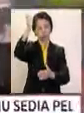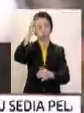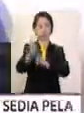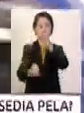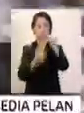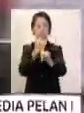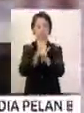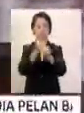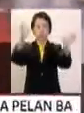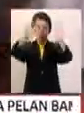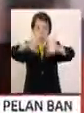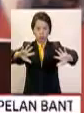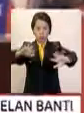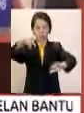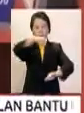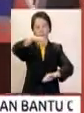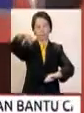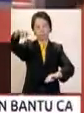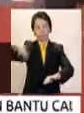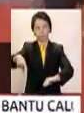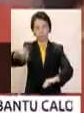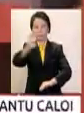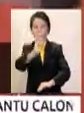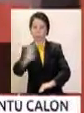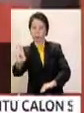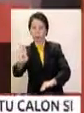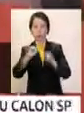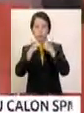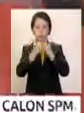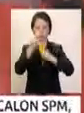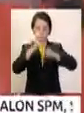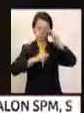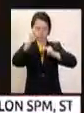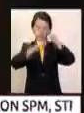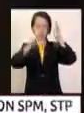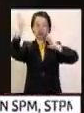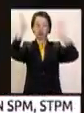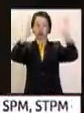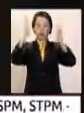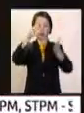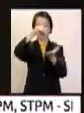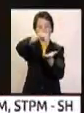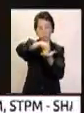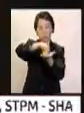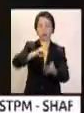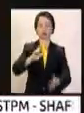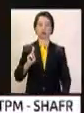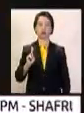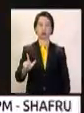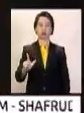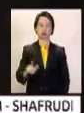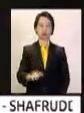Persekutuan ASEAN dan Pasifik Barat Persatuan Kontraktor Binaan Malaysia di Ibu Negara.